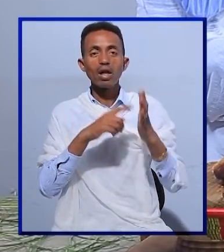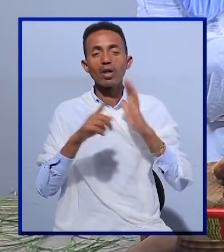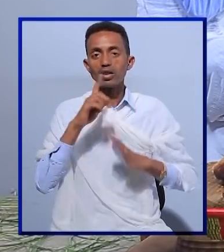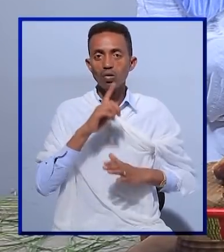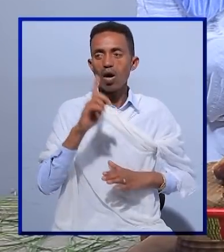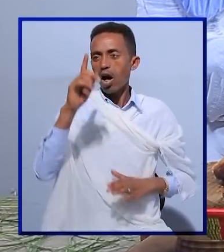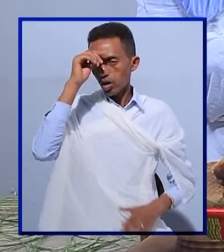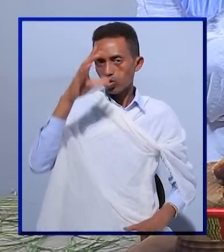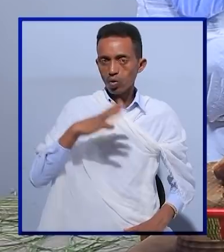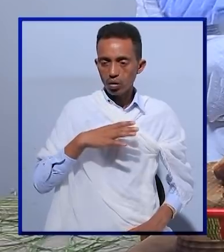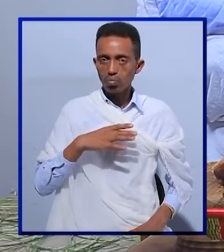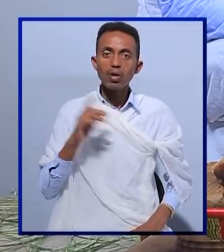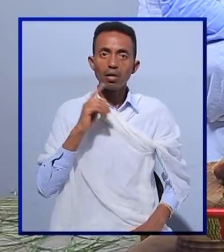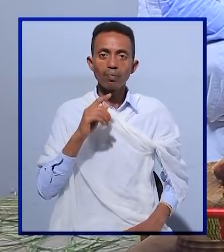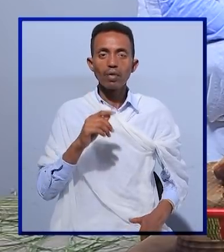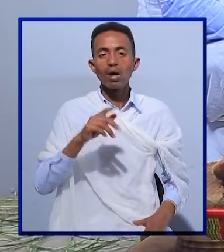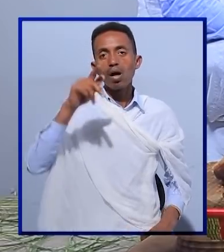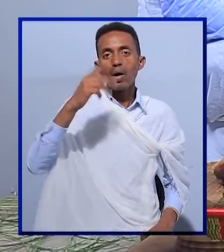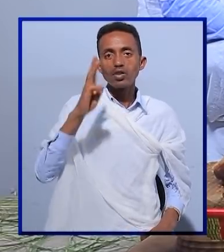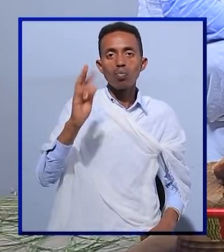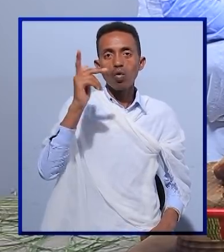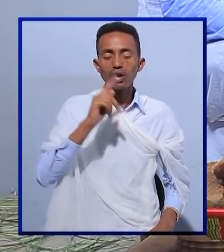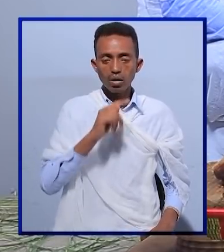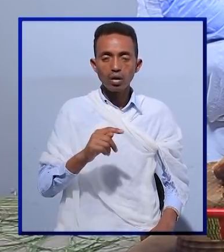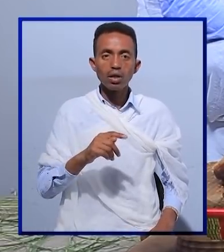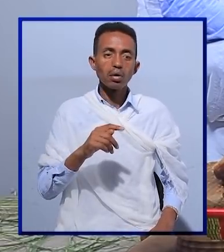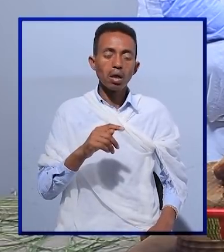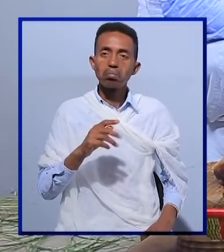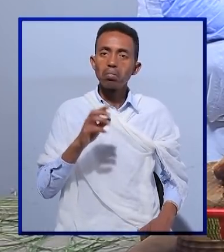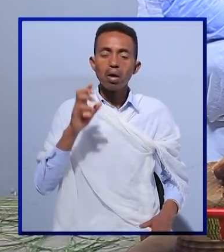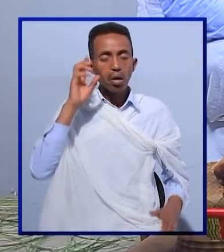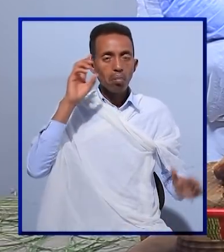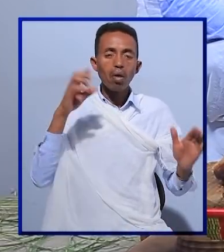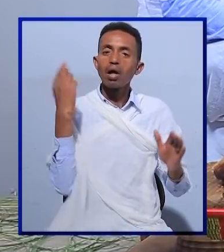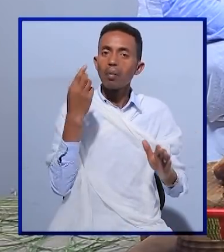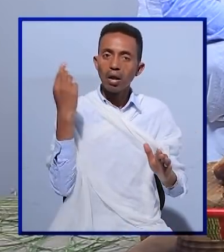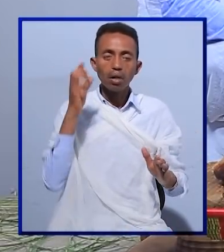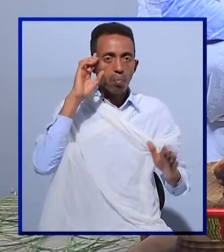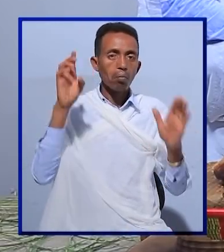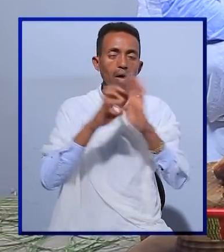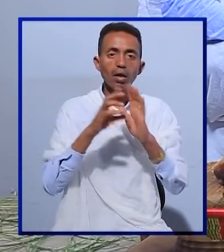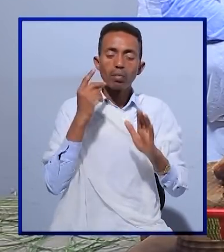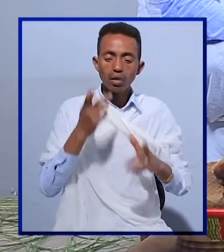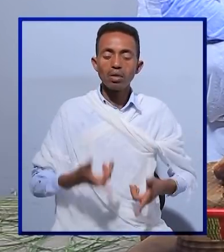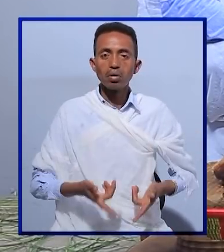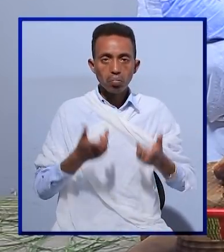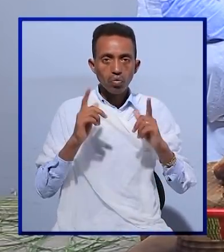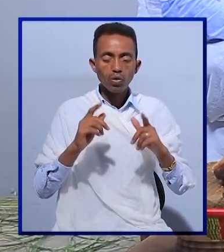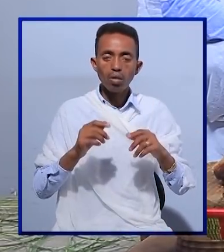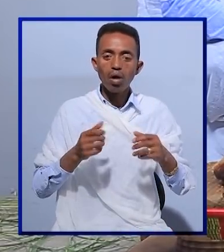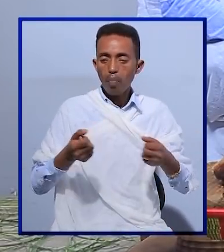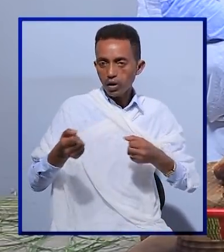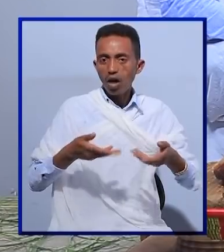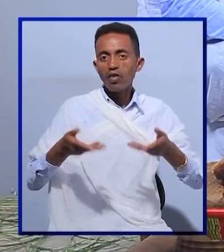የሃይማኖት መግለጫ ነው። አንድ ሰው ፓስፖርት ይኖራል፣ መንጃ ፈቃድ ይኖራል፣ የቀበሌ የኗሪነት